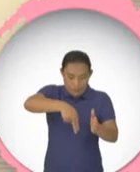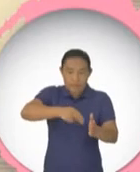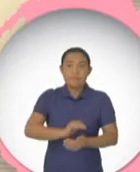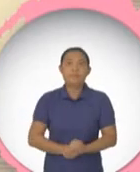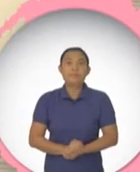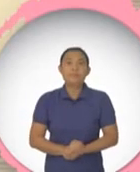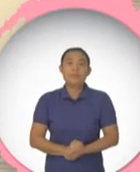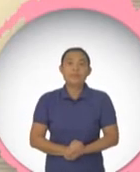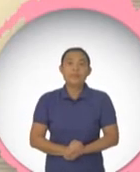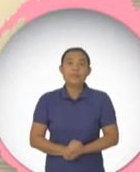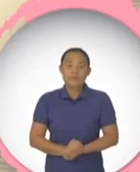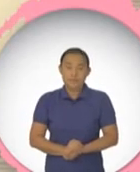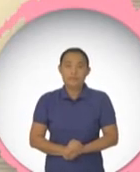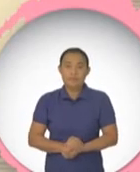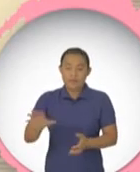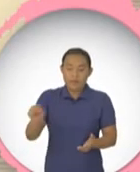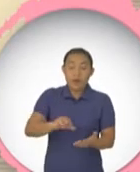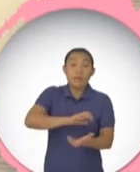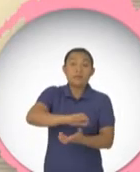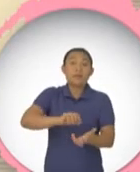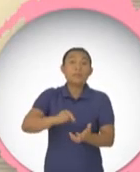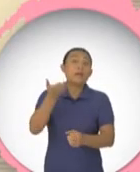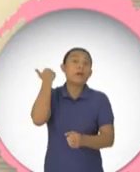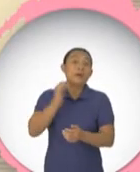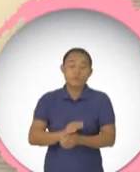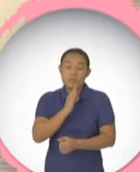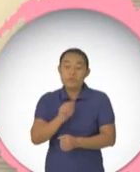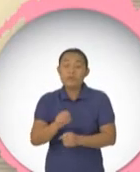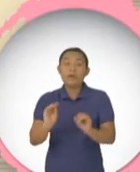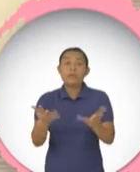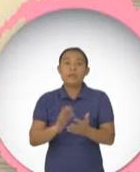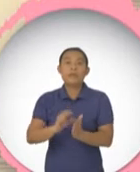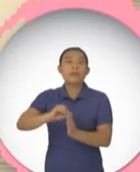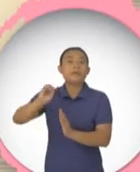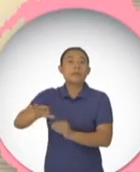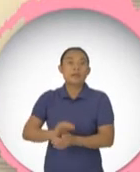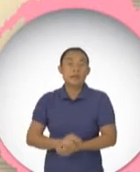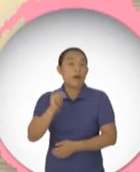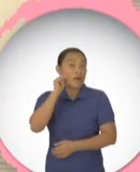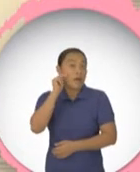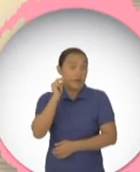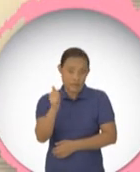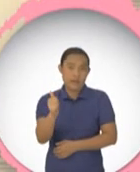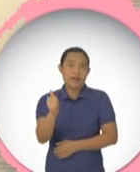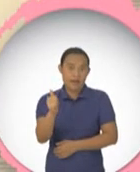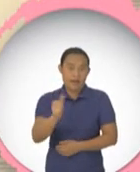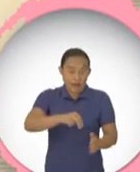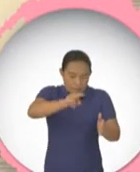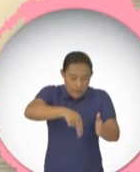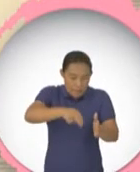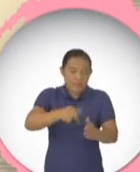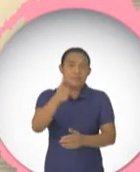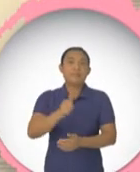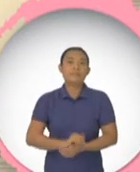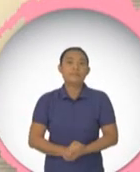เปลือกโดของตอนแรกแต่ถ้าไม่มีหรือเผอิญทิ้งไปนะคะเราก็สามารถที่จะใช้น้ำก็ได ้น้ำก็ได้ นะคะ แต่อันนี้เป็น อันนี้จ